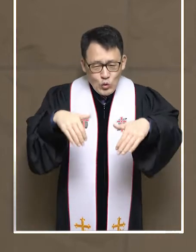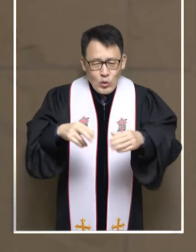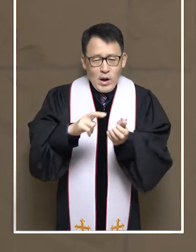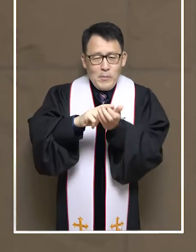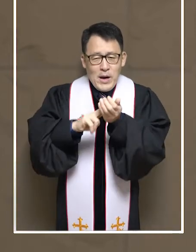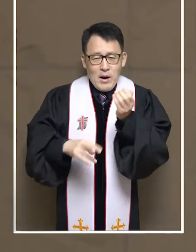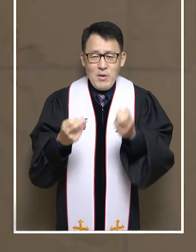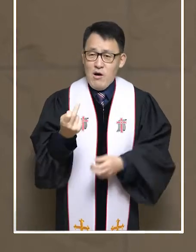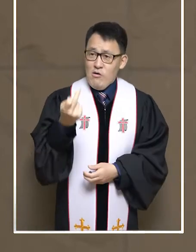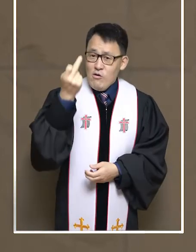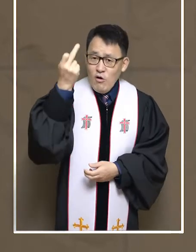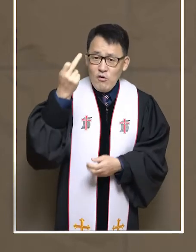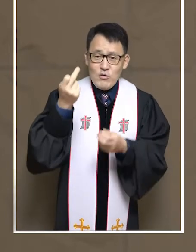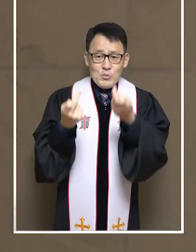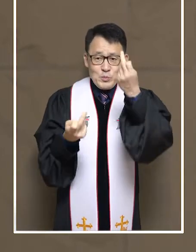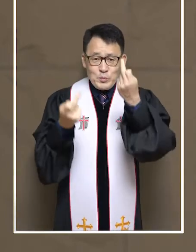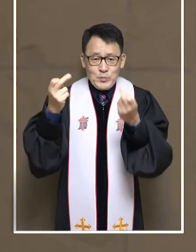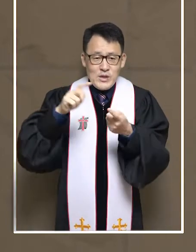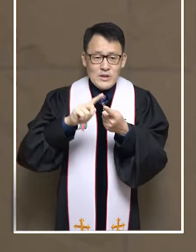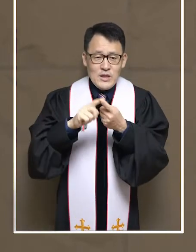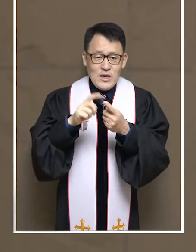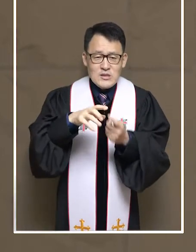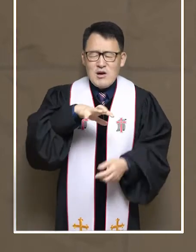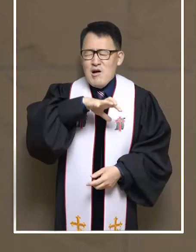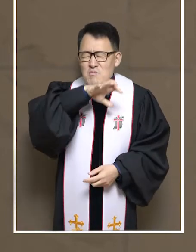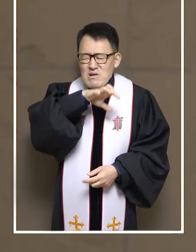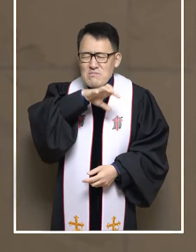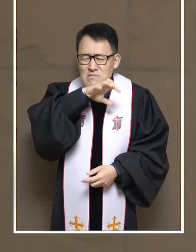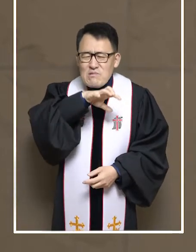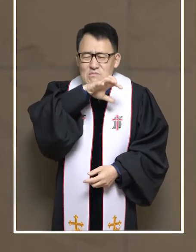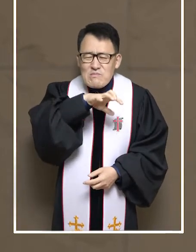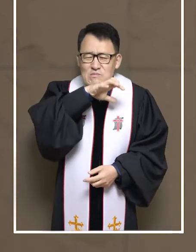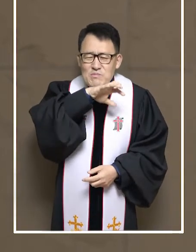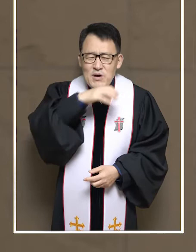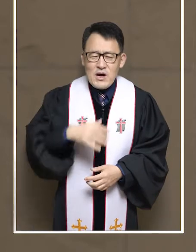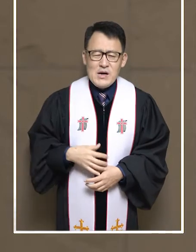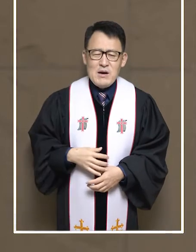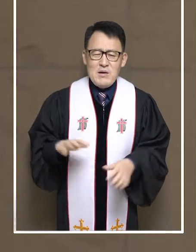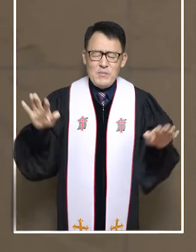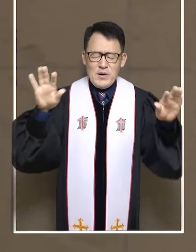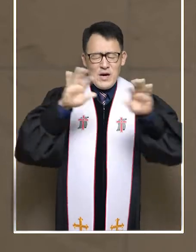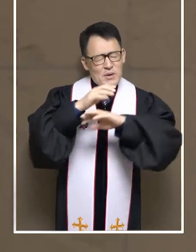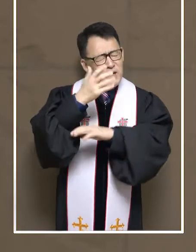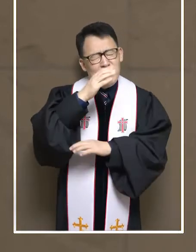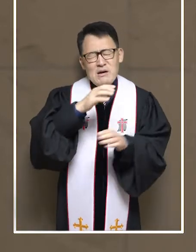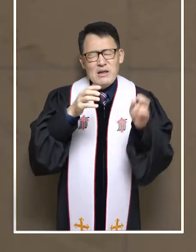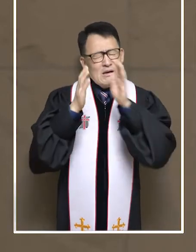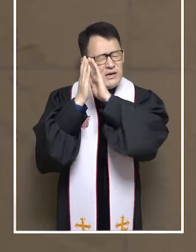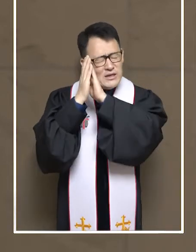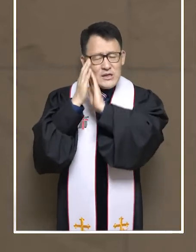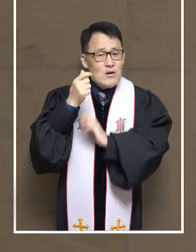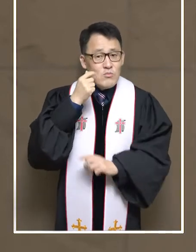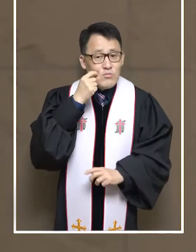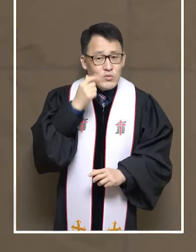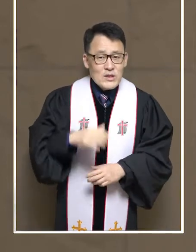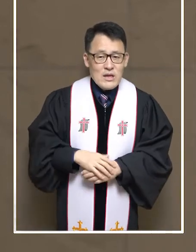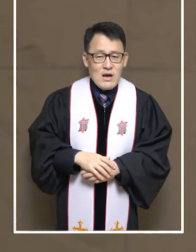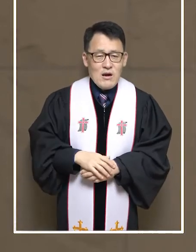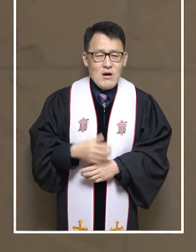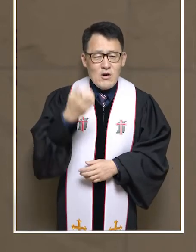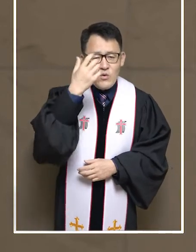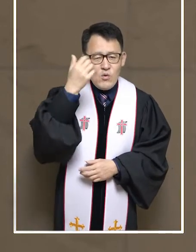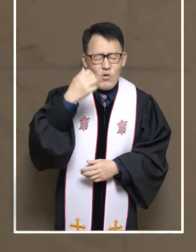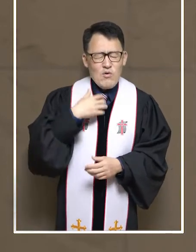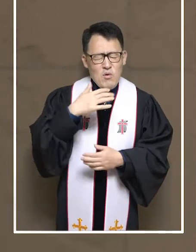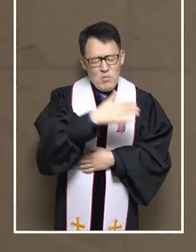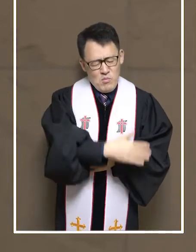자신을 노예로 판 형님들에 대한 울분과 분노가 끌어올라서 밤에 잠을 이룰 수가 없고 그의